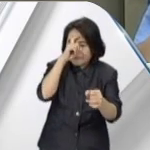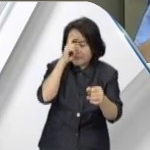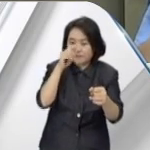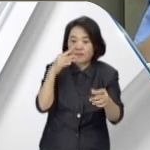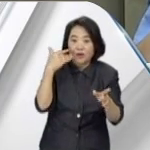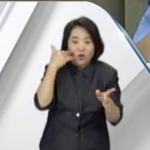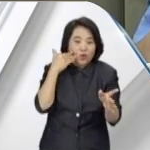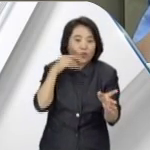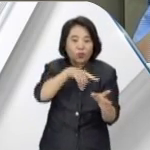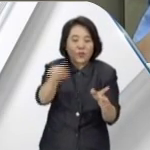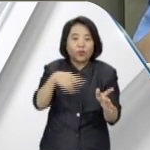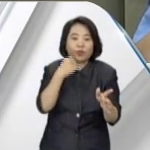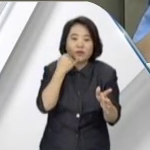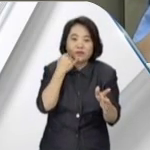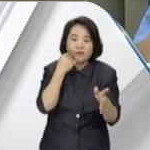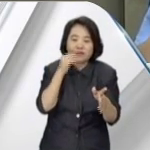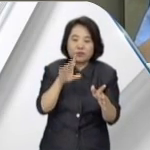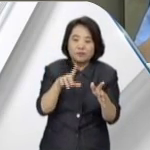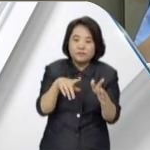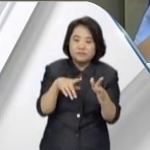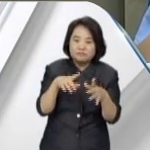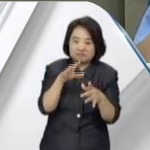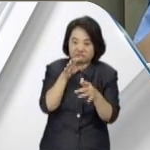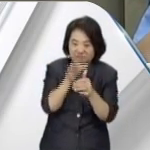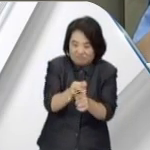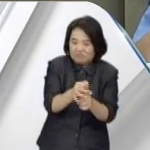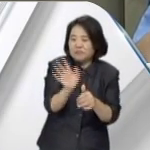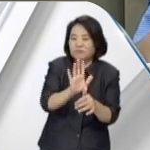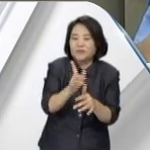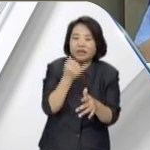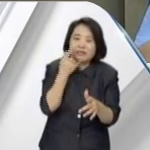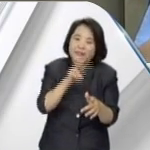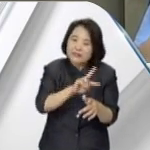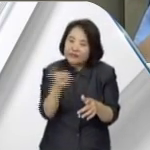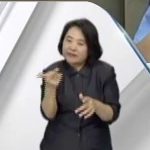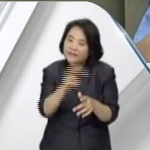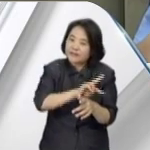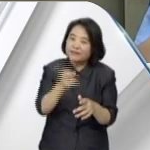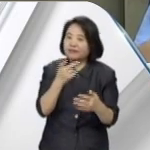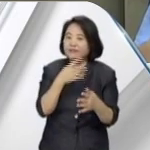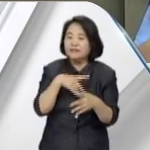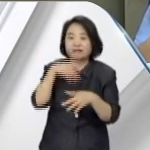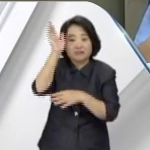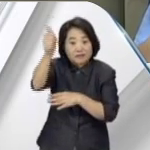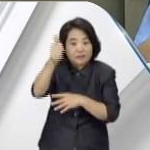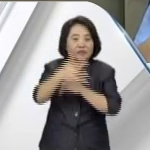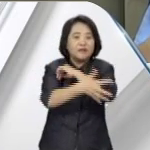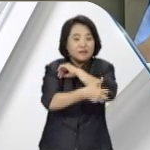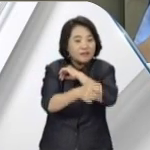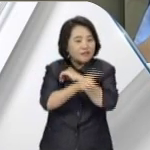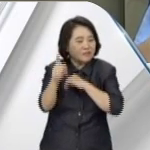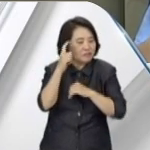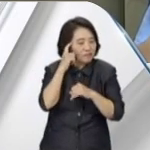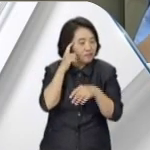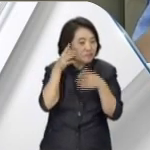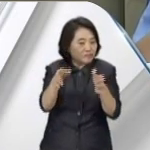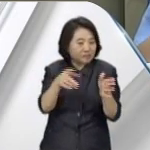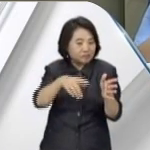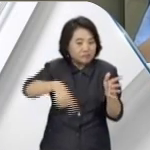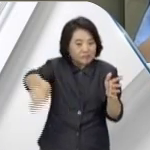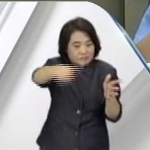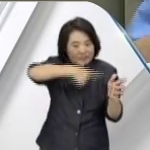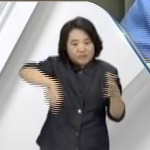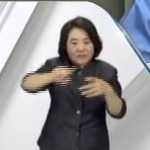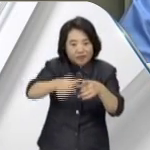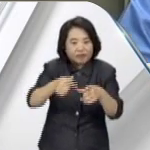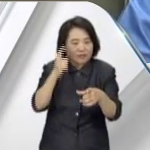如果能够保持一些弹性，不管对劳工或是对业者，其实对整个经营